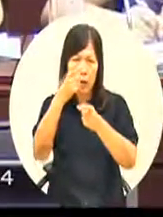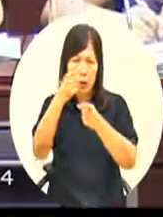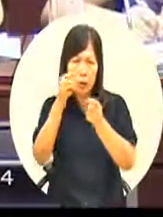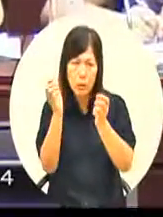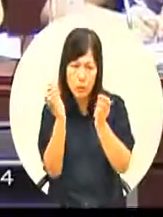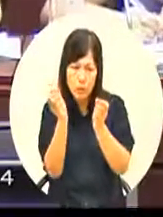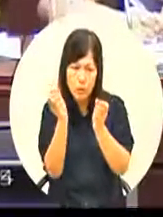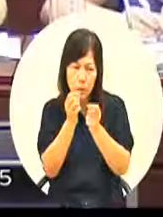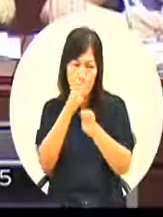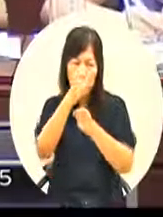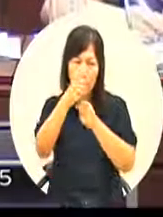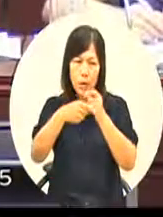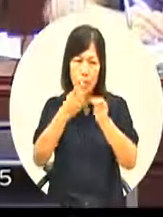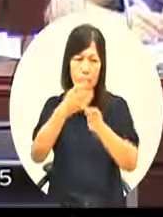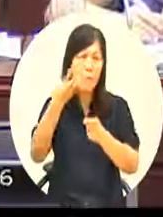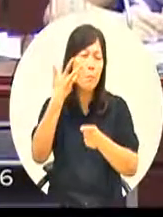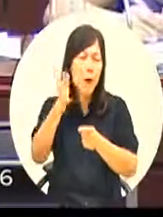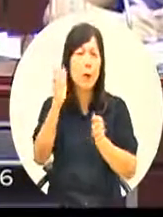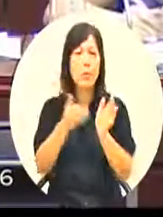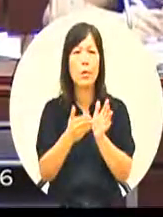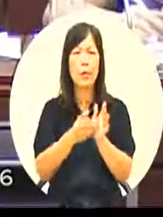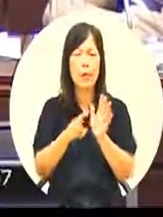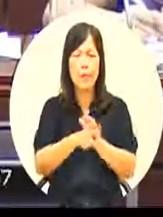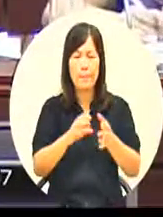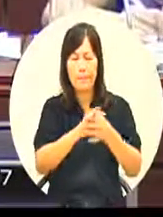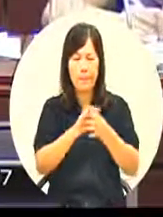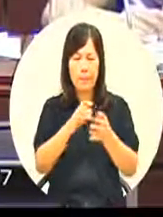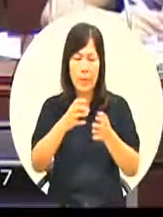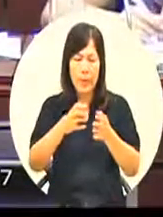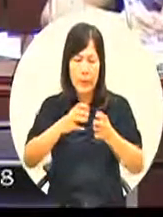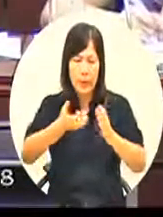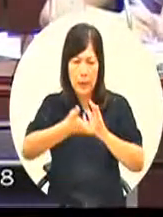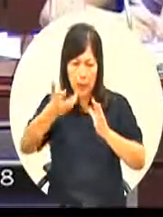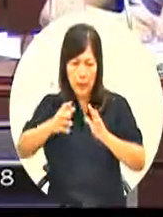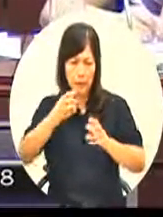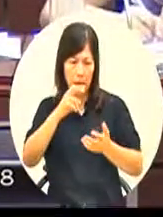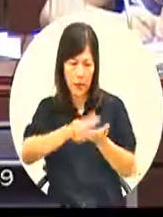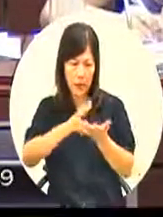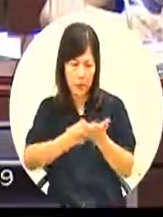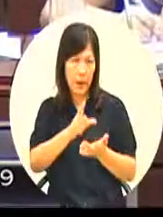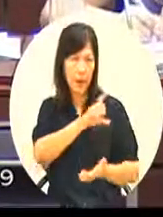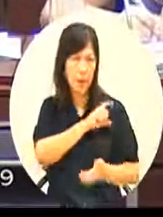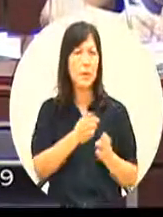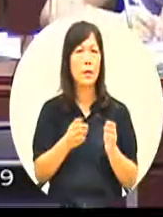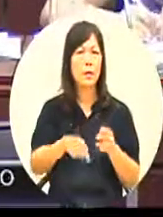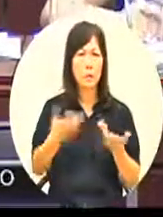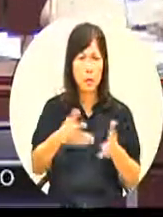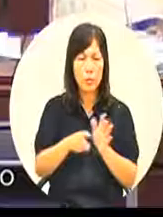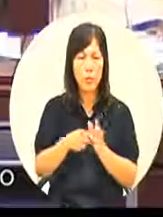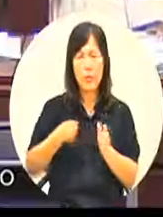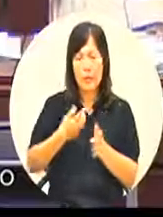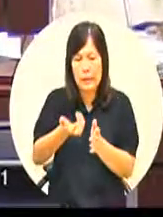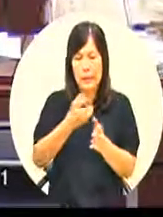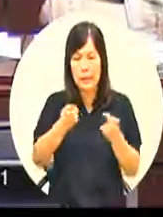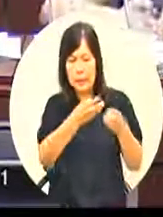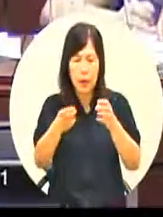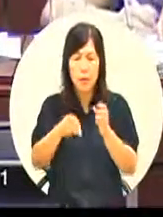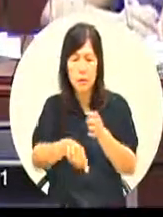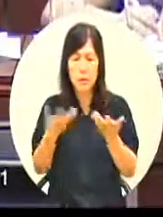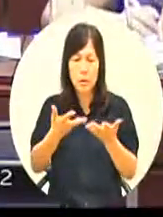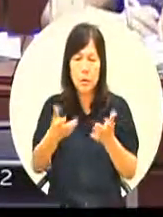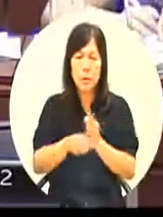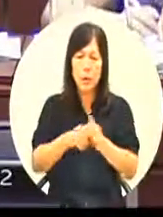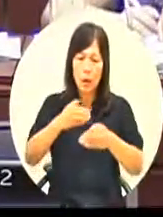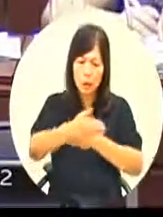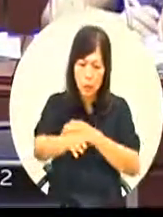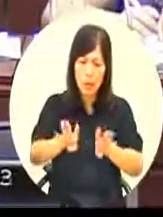月了。那所以大家都很关心这个迁校更名的问题。我记得我那时候跟议员说讨论的时候，就是说其他一个程序如